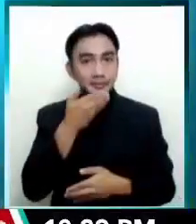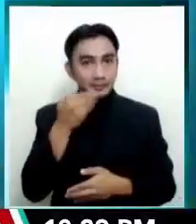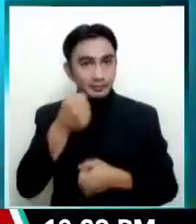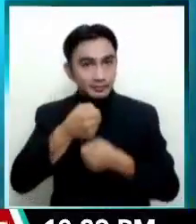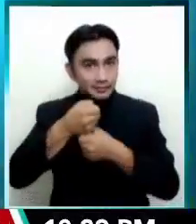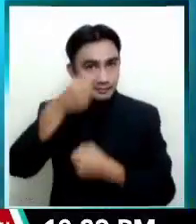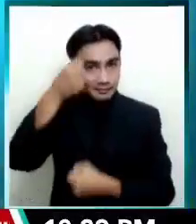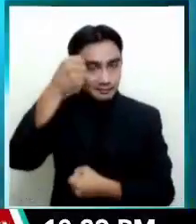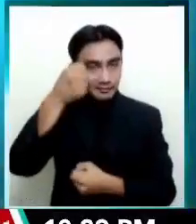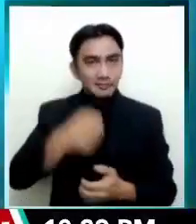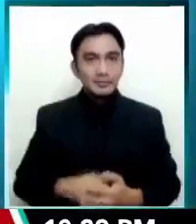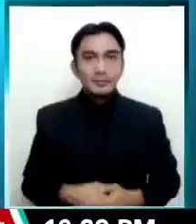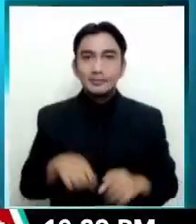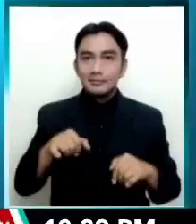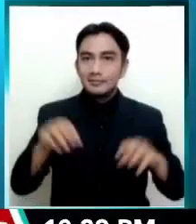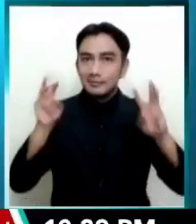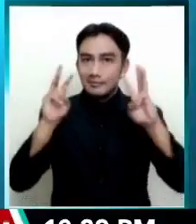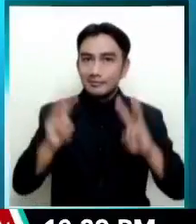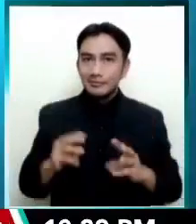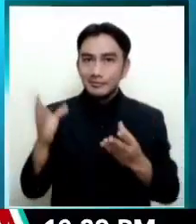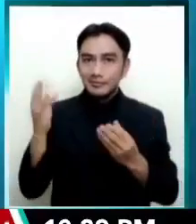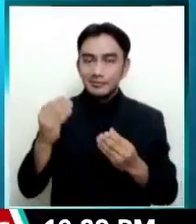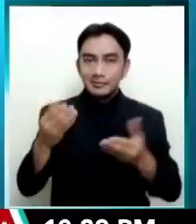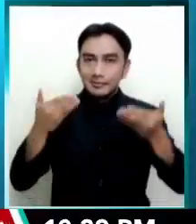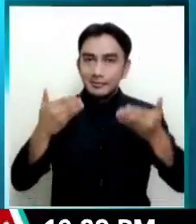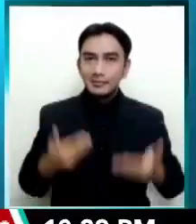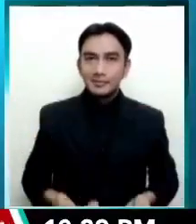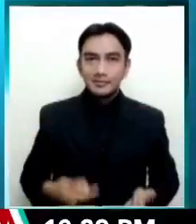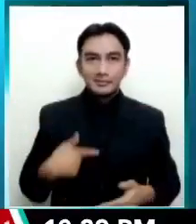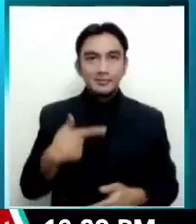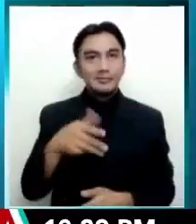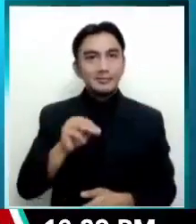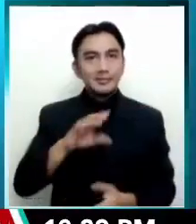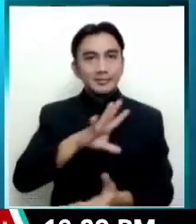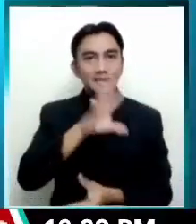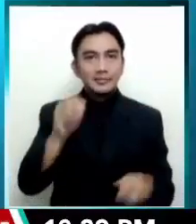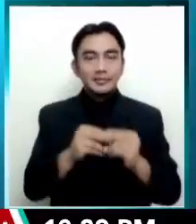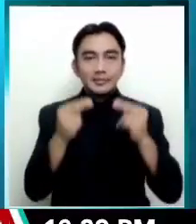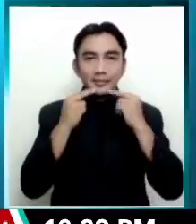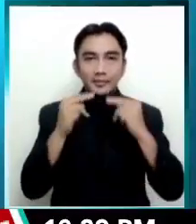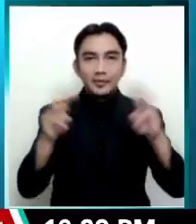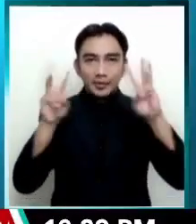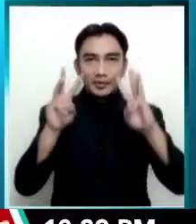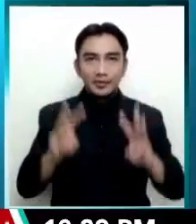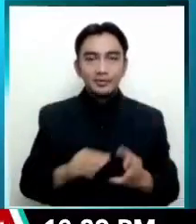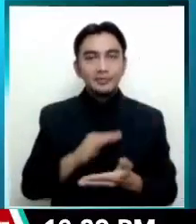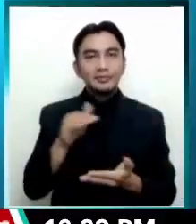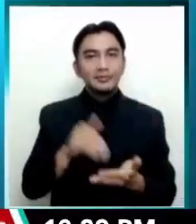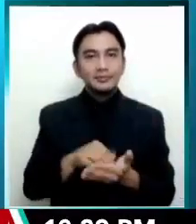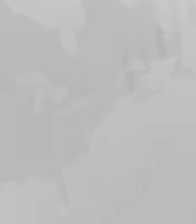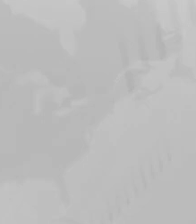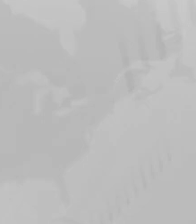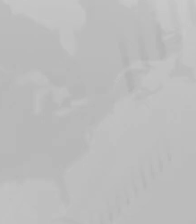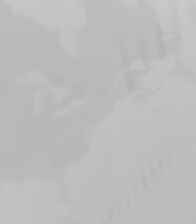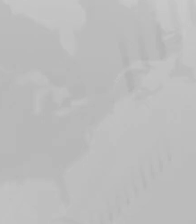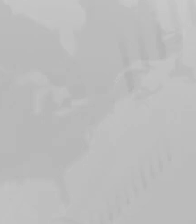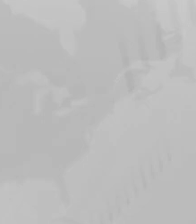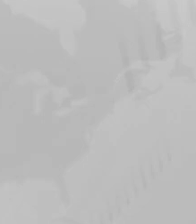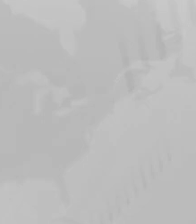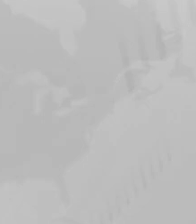ng panahon. Ako si Amor La Rosa. Ito ang GMA Integrated News Weather Center. Maasahan anuman ang panahon.